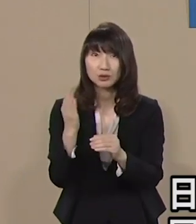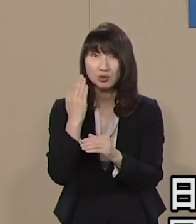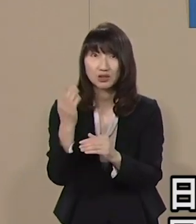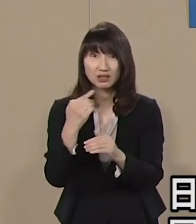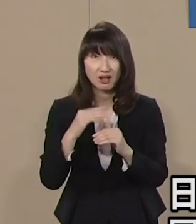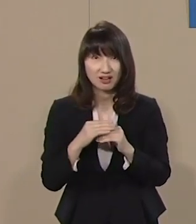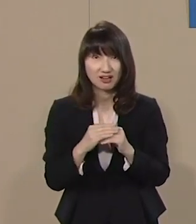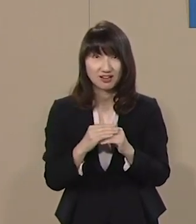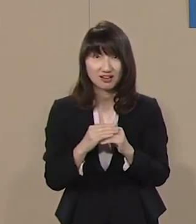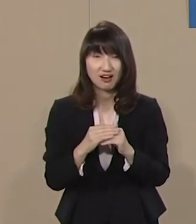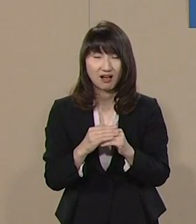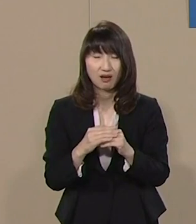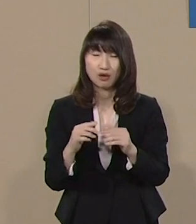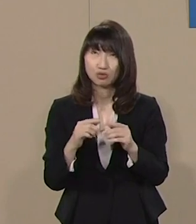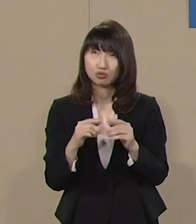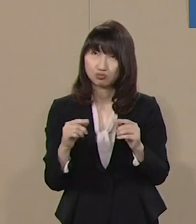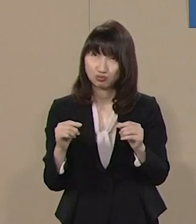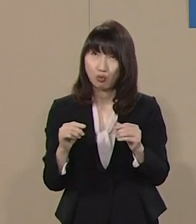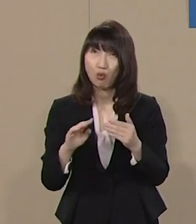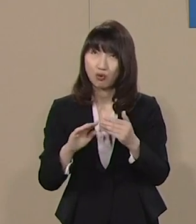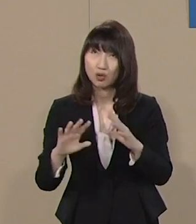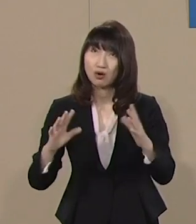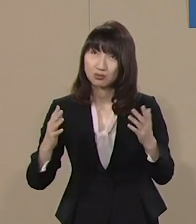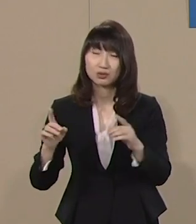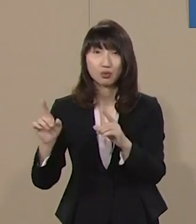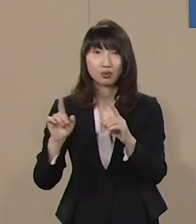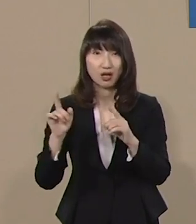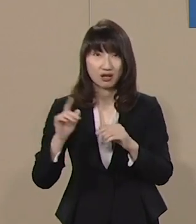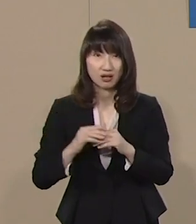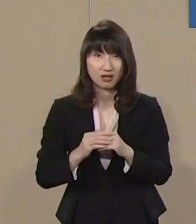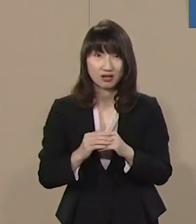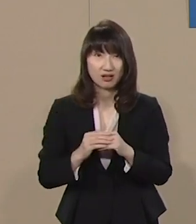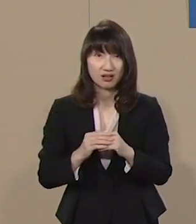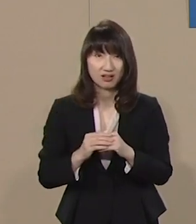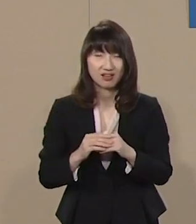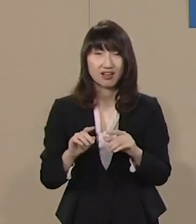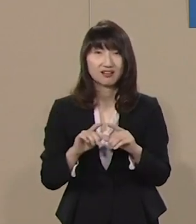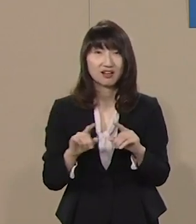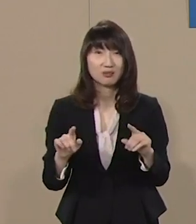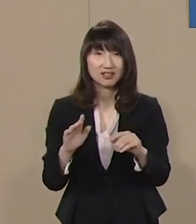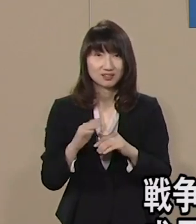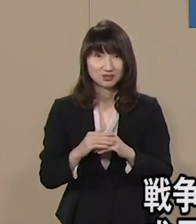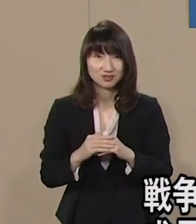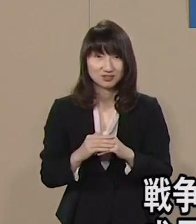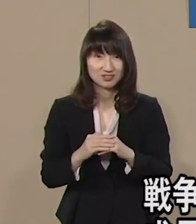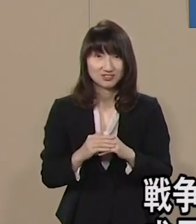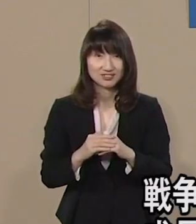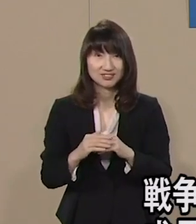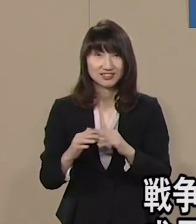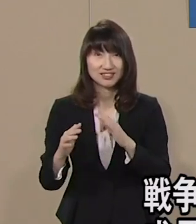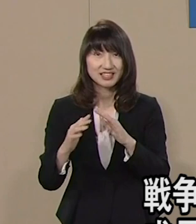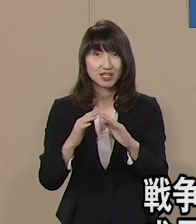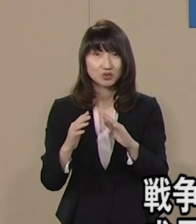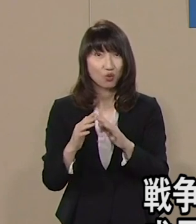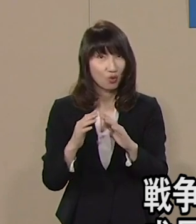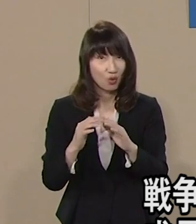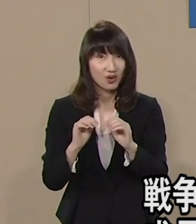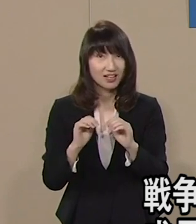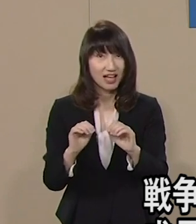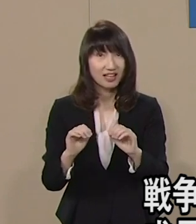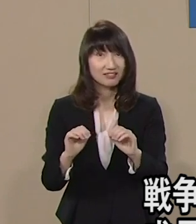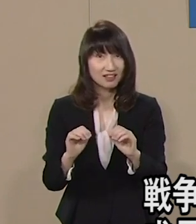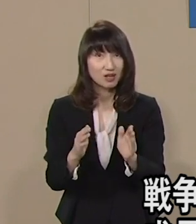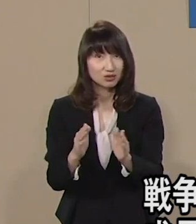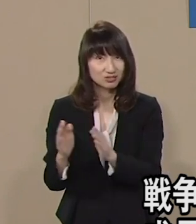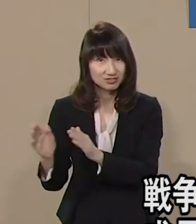総理に聞いたところわが国の他にはありませんと総理のお答え当たり前です戦争風葬などをやってい